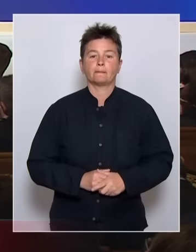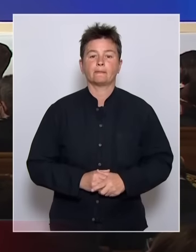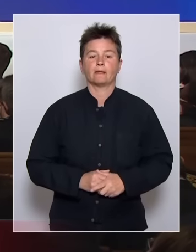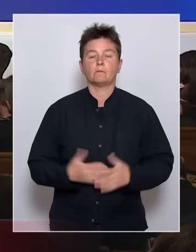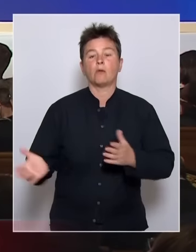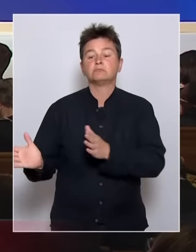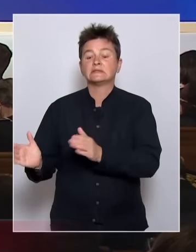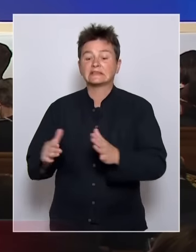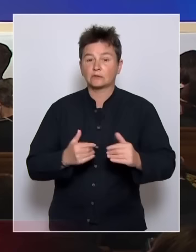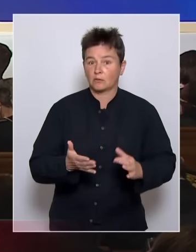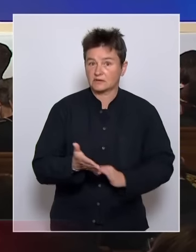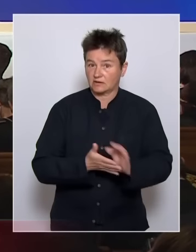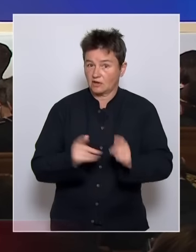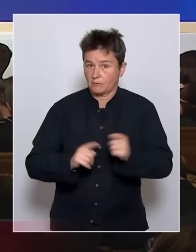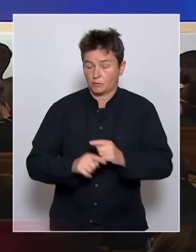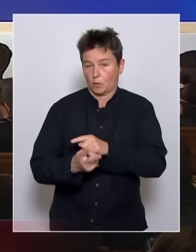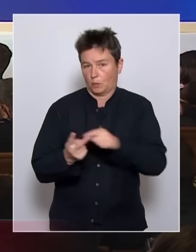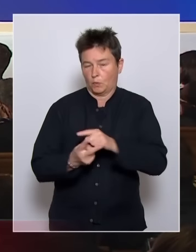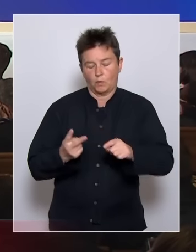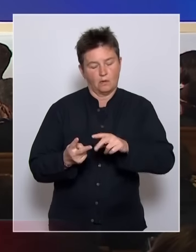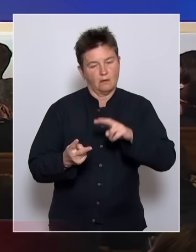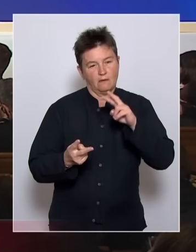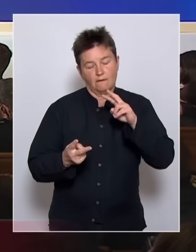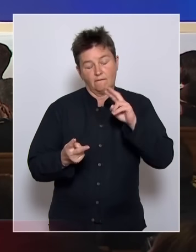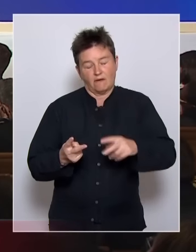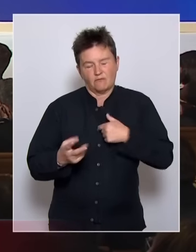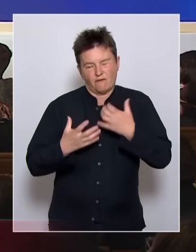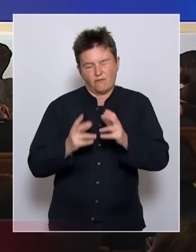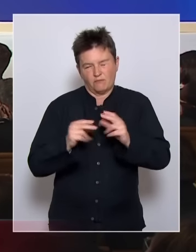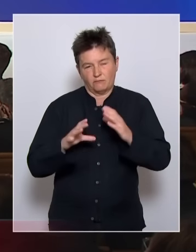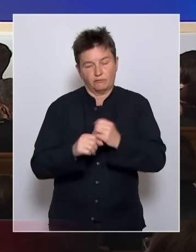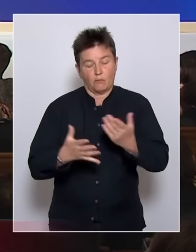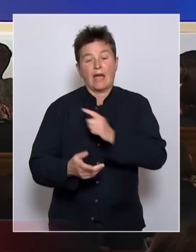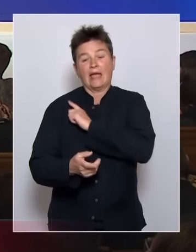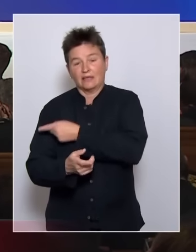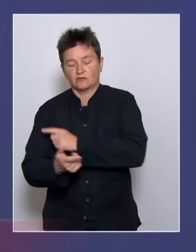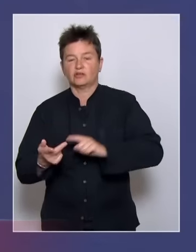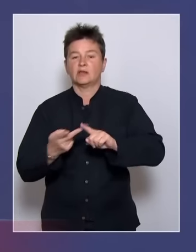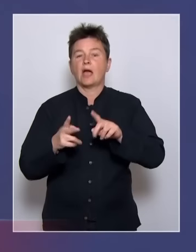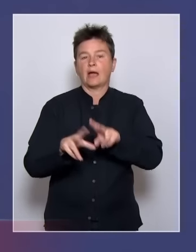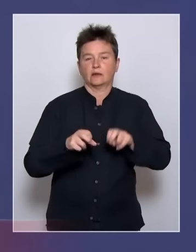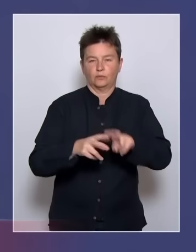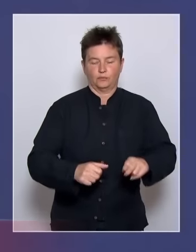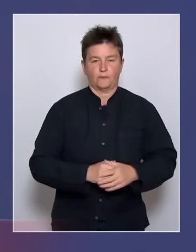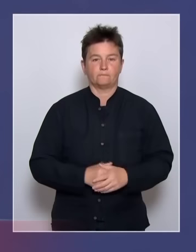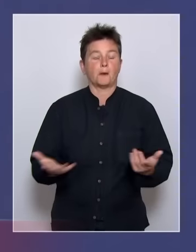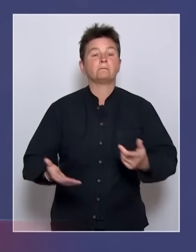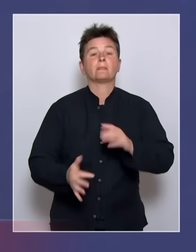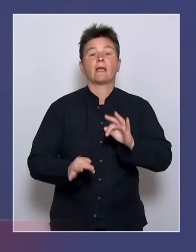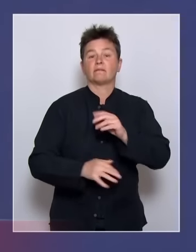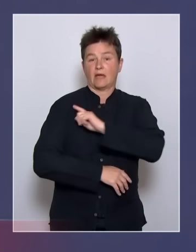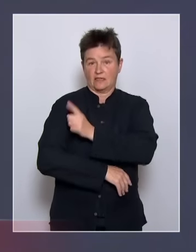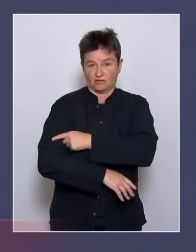Parmi les secteurs stratégiques, il y en a deux sur lesquels je veux dire quelques mots plus spécifiques, c'est l'énergie et l'agriculture. L'énergie,